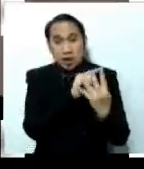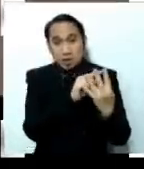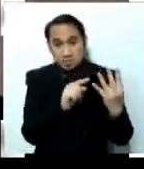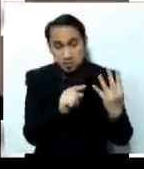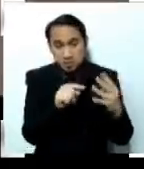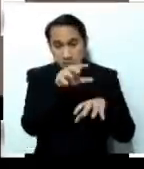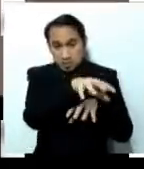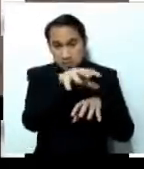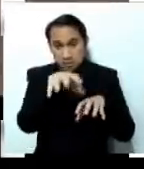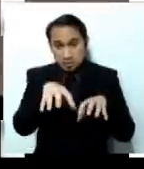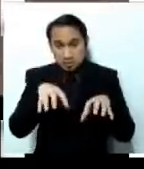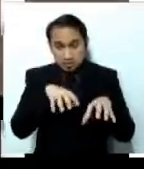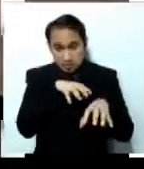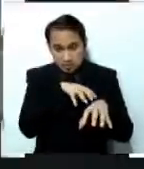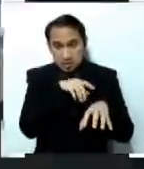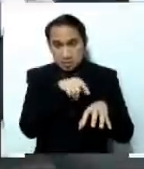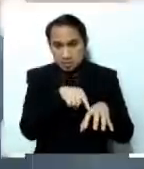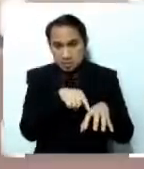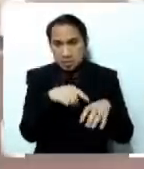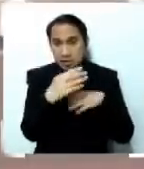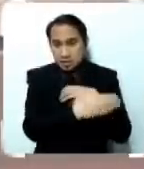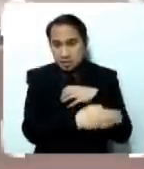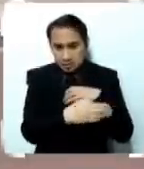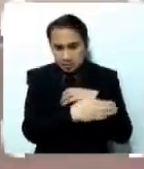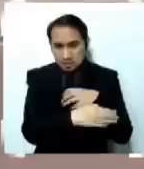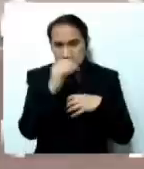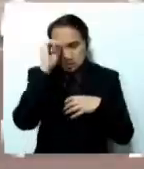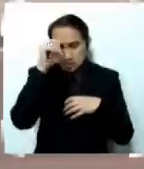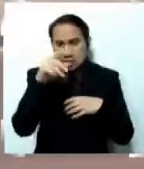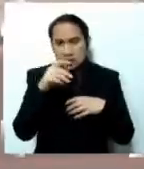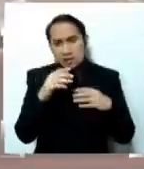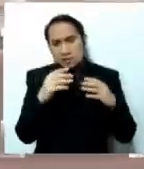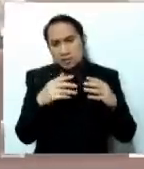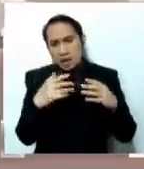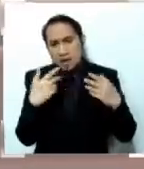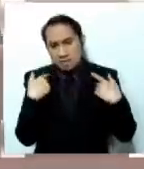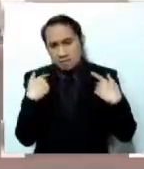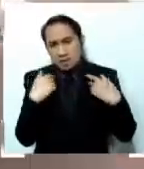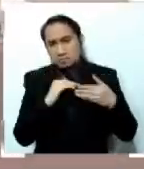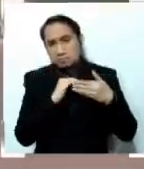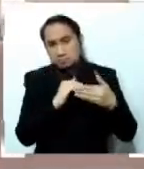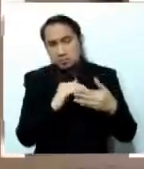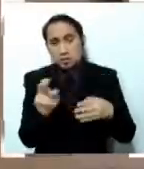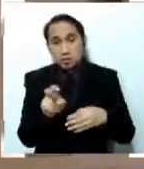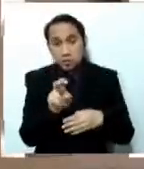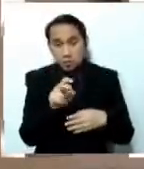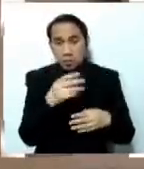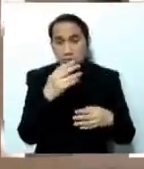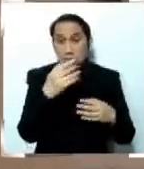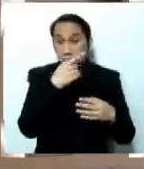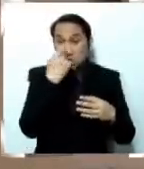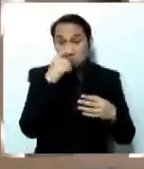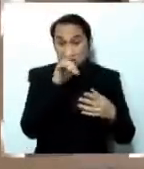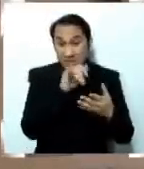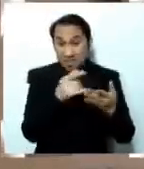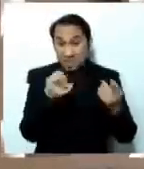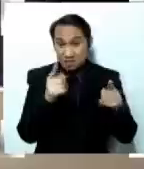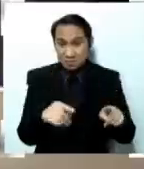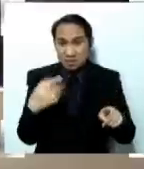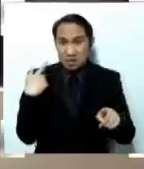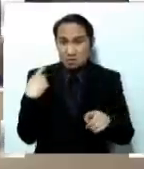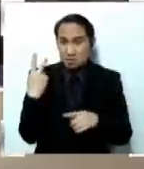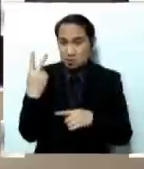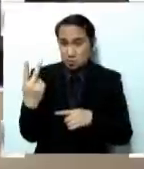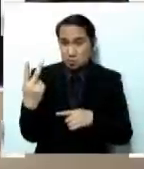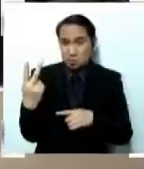ng travel restriction sa Middle East kung saan galing ang dalawang OFW na nagpositibo sa India variant. Pagka sinabi mo naman na tighter